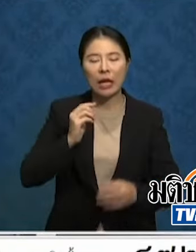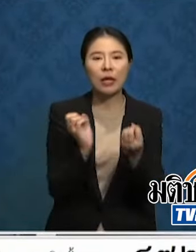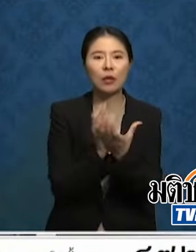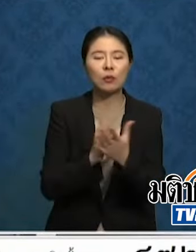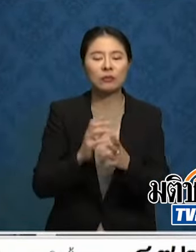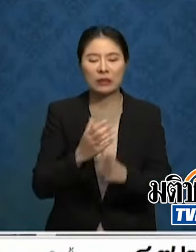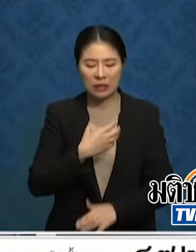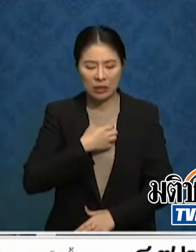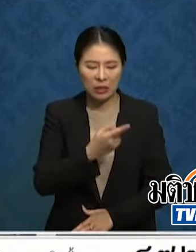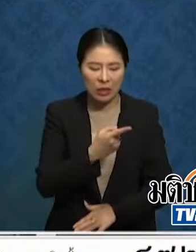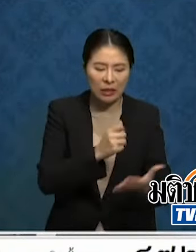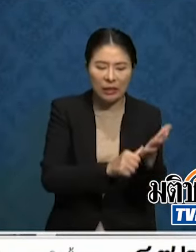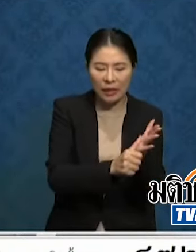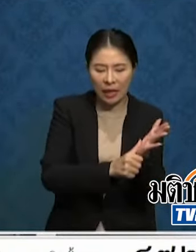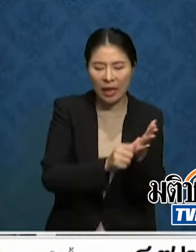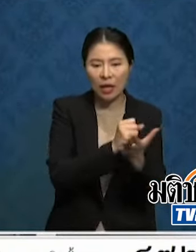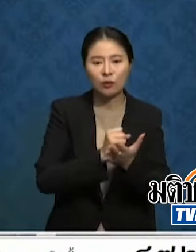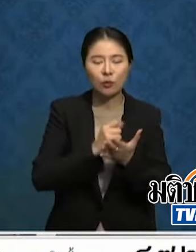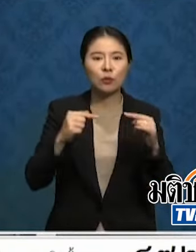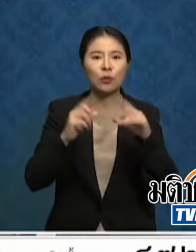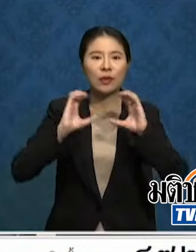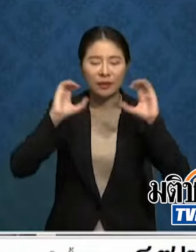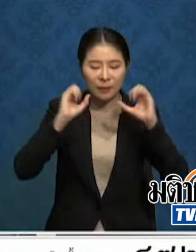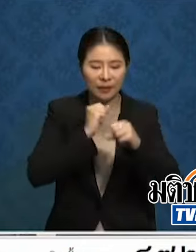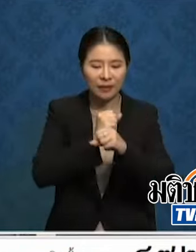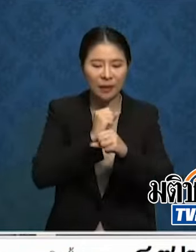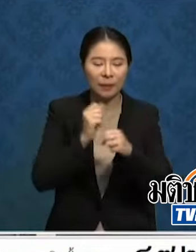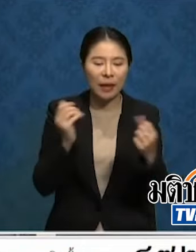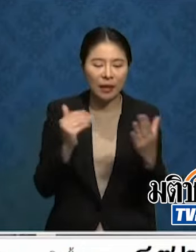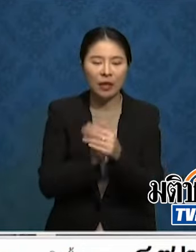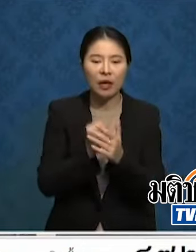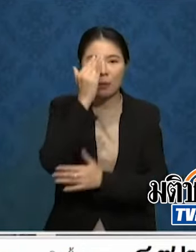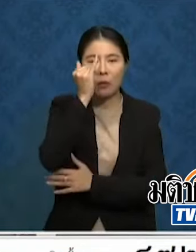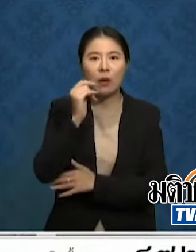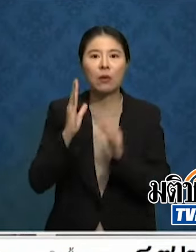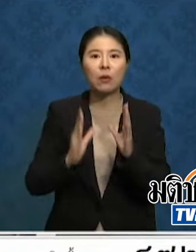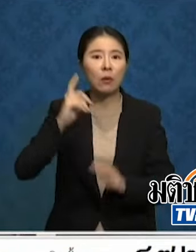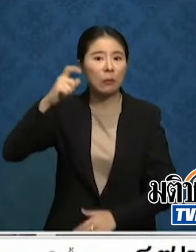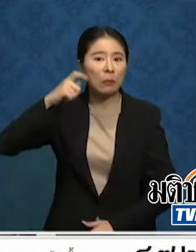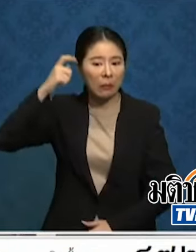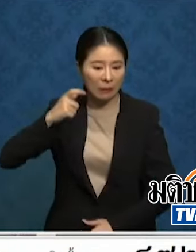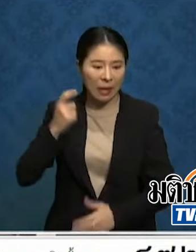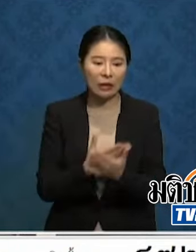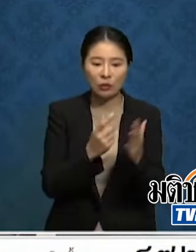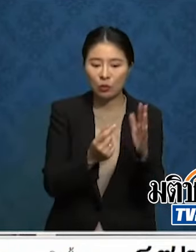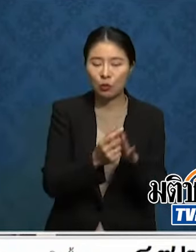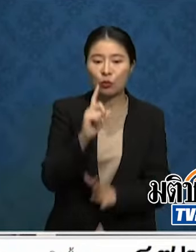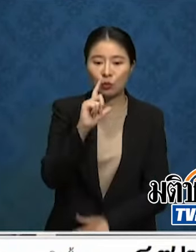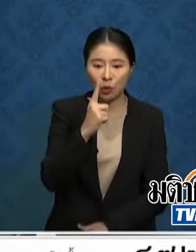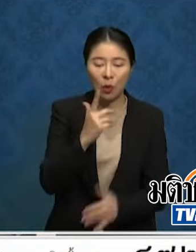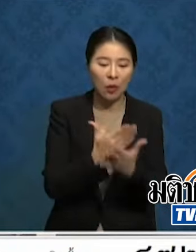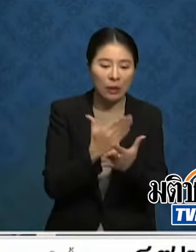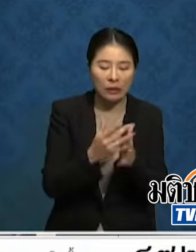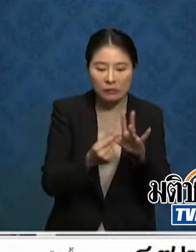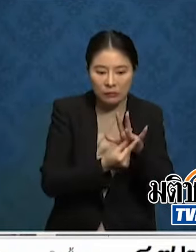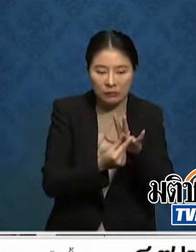จะจัดการกี่โมงรัฐบาลนะคะจะจัดการเรื่องนี้กี่โมงคนพม่าที่โดนรีดไถไม่เว้นแต่ละวันนะคะรัฐบาลกรุณาที่